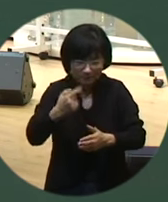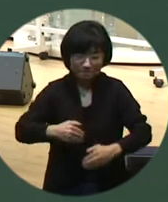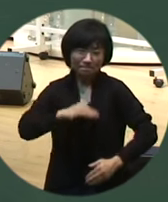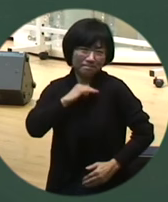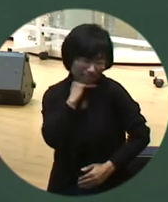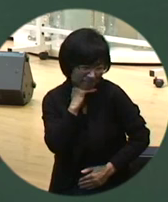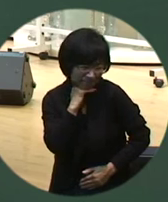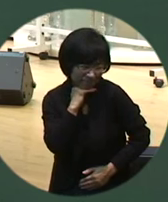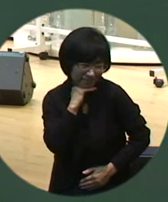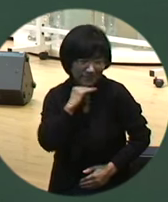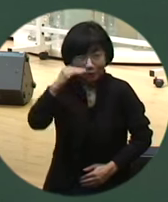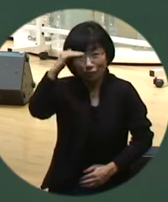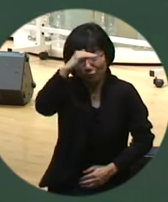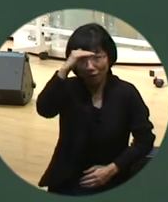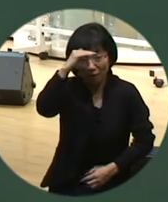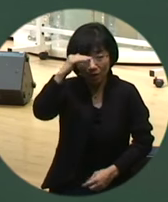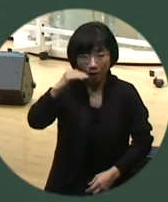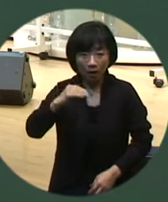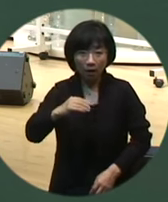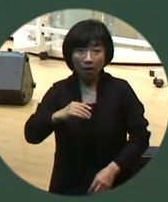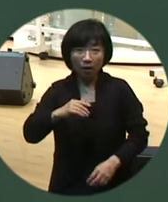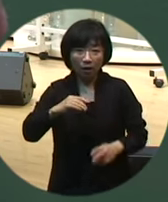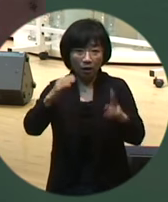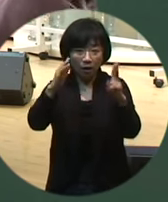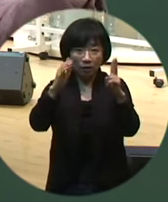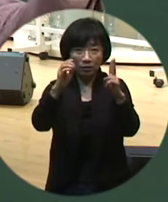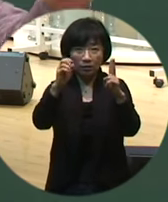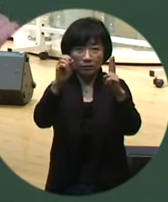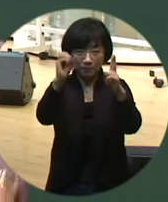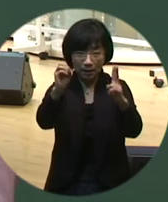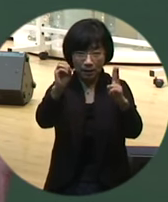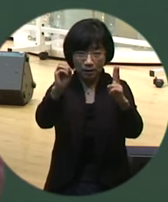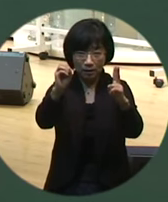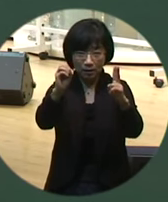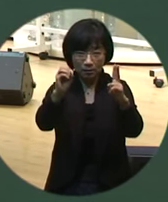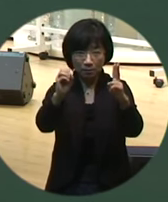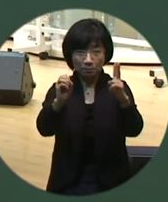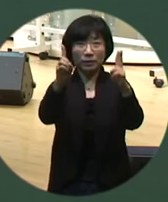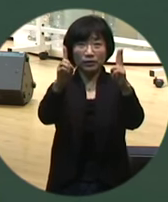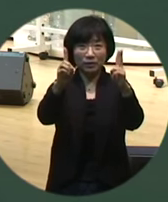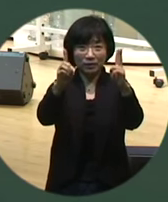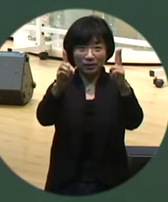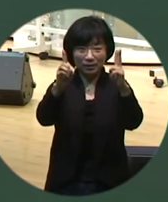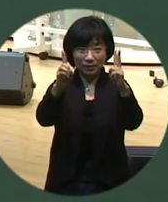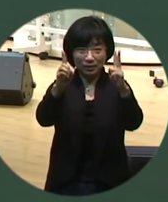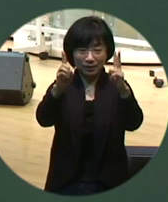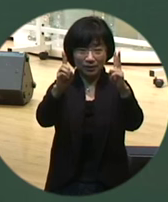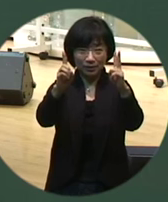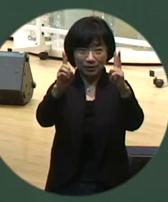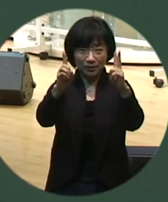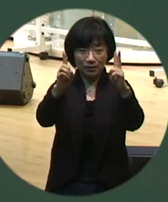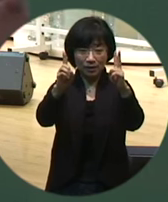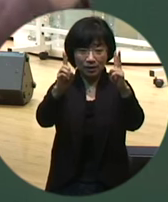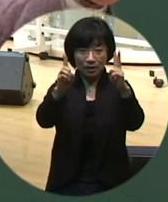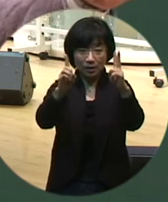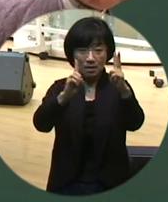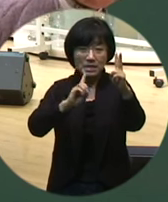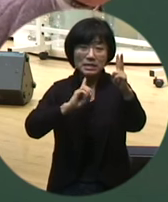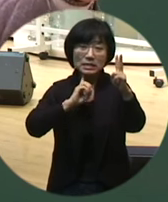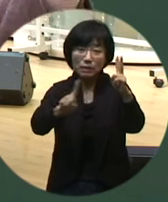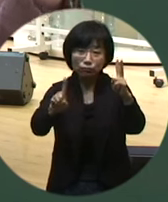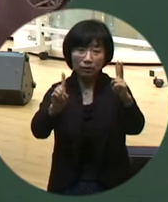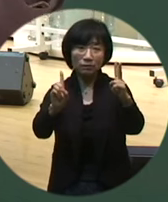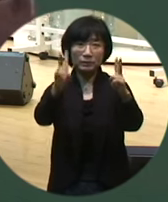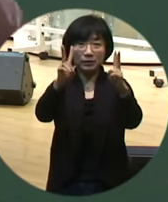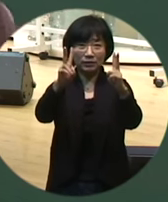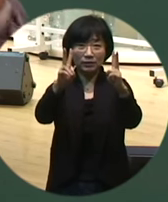see the results. 20분 남겨 놓고 일본이 한 골 넣었어요. And there were 20 minutes left of the game and then Japan put in a goal. 1분 지나 또 한 골 넣었어요. After another